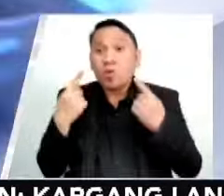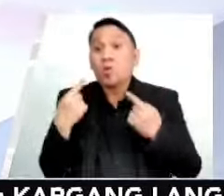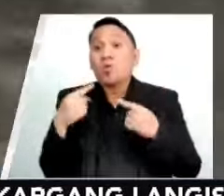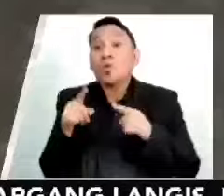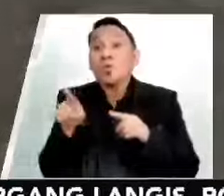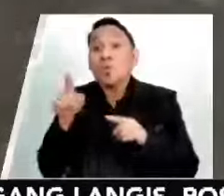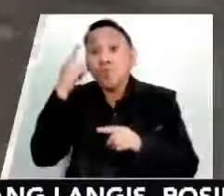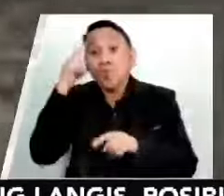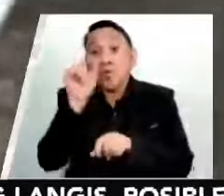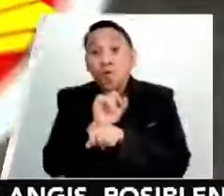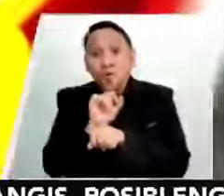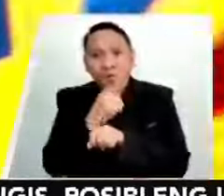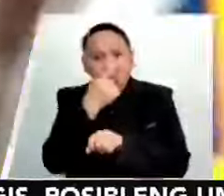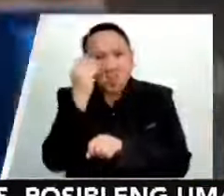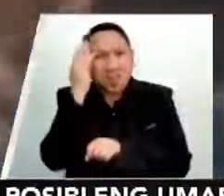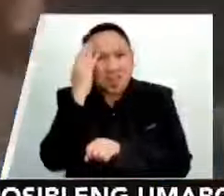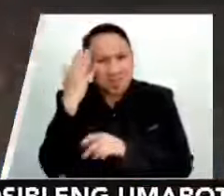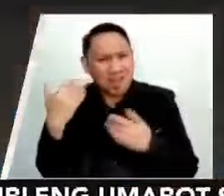ito.